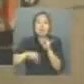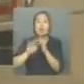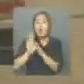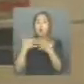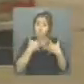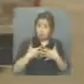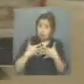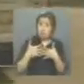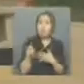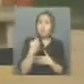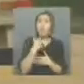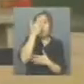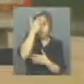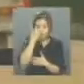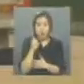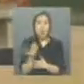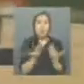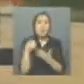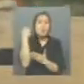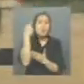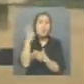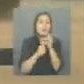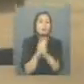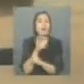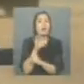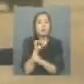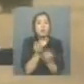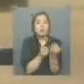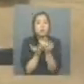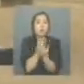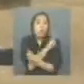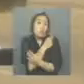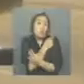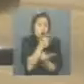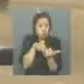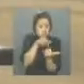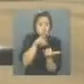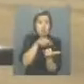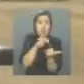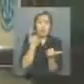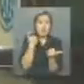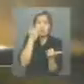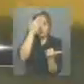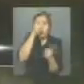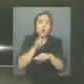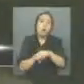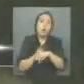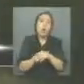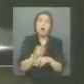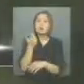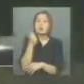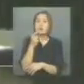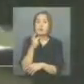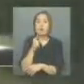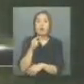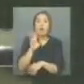ริสติน่าบราวน์ถูกนำตัวขึ้นรถพยาบาลเพื่อไปรักษาตัวที่ศูนย์การแพทย์ซีดาไซนายเมื่อเวลา 11:15 นของวัน